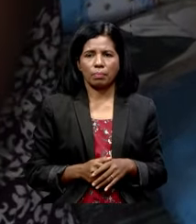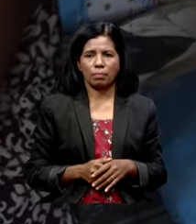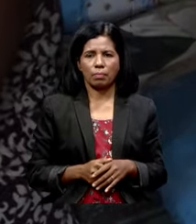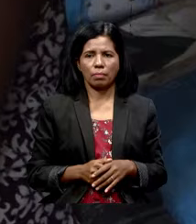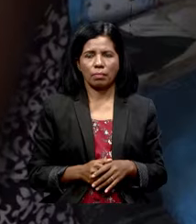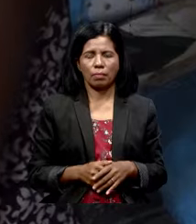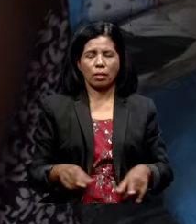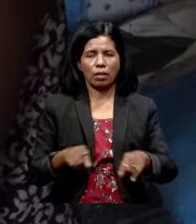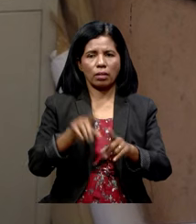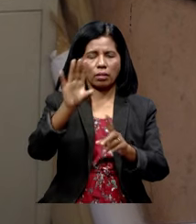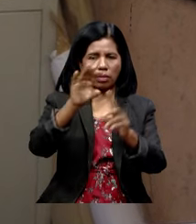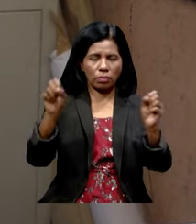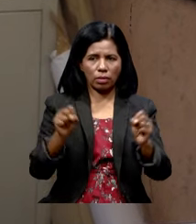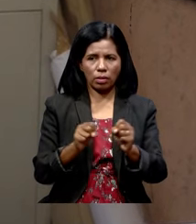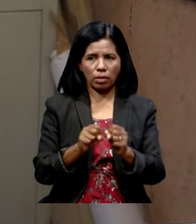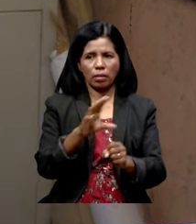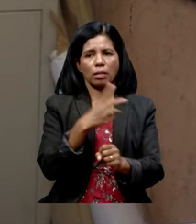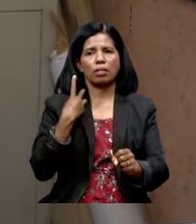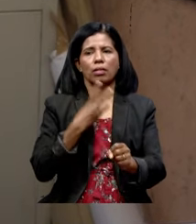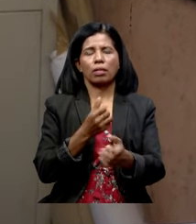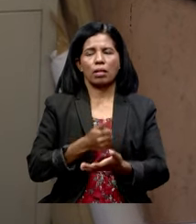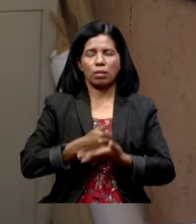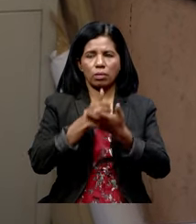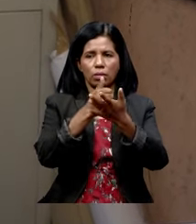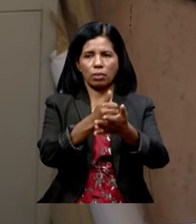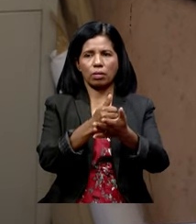Ane sana autoridade ia durante ne ita atendimentu ba